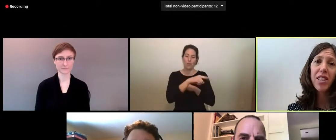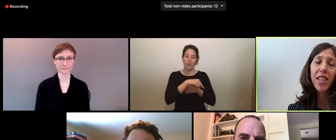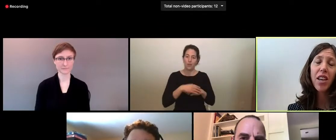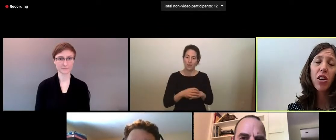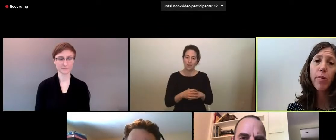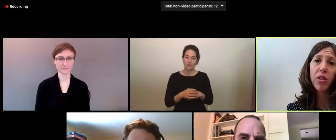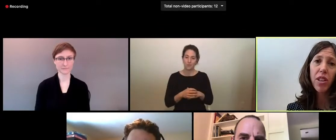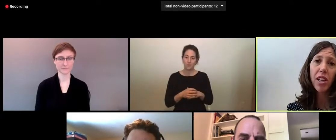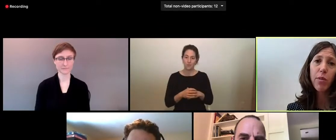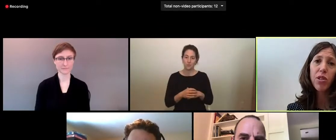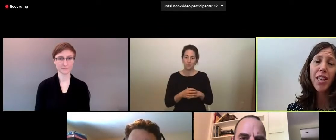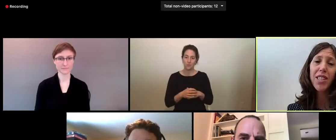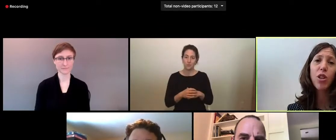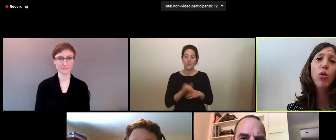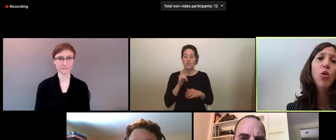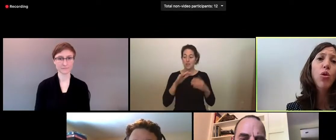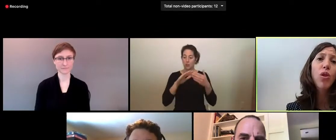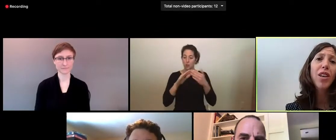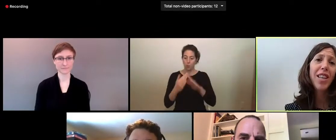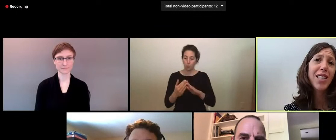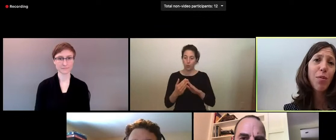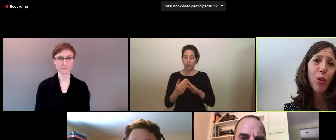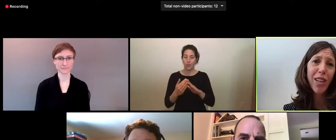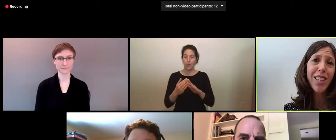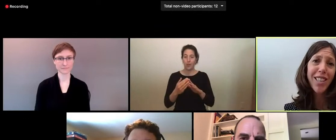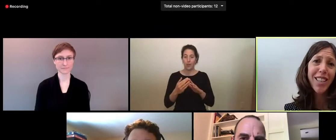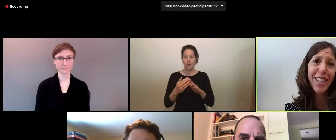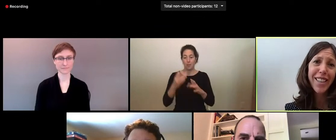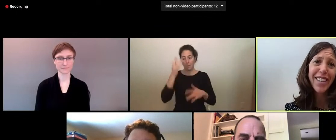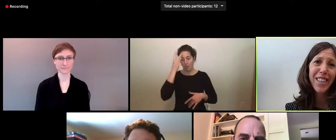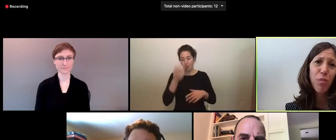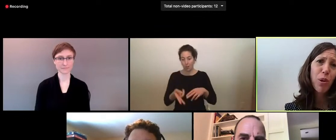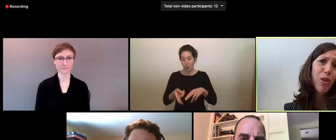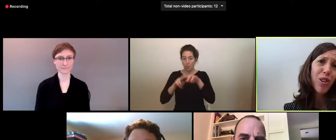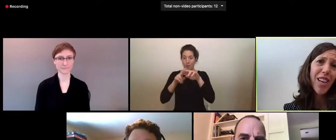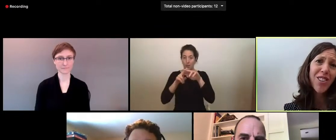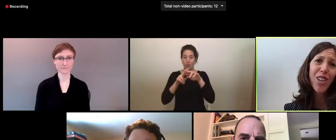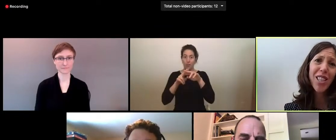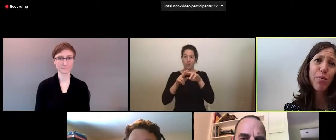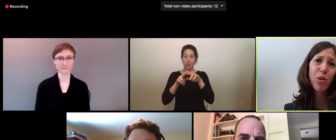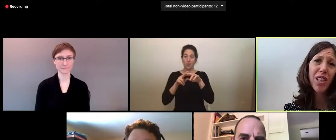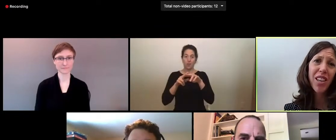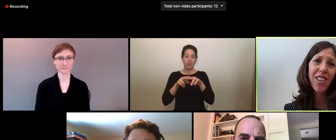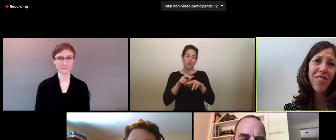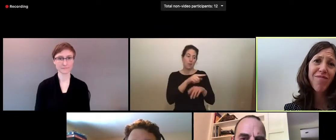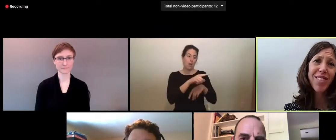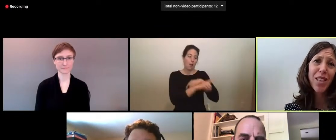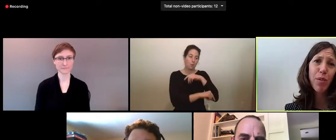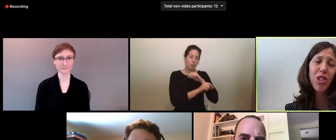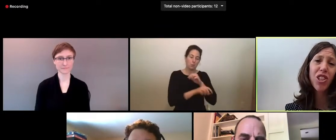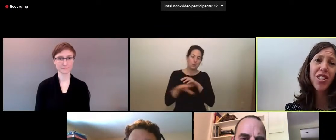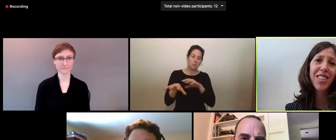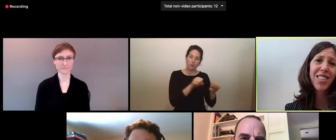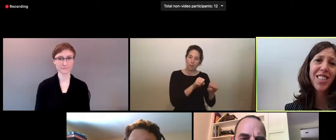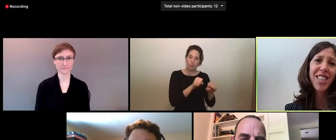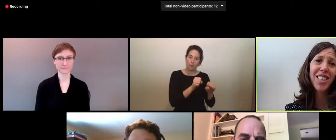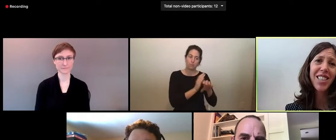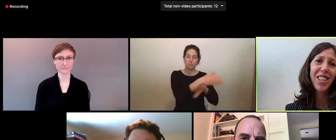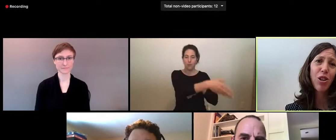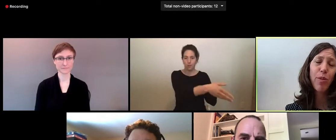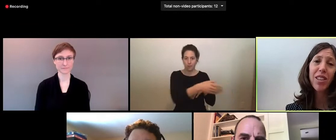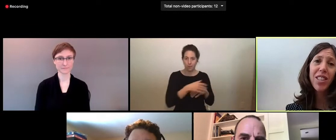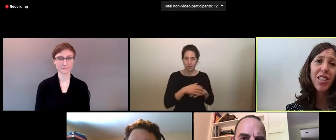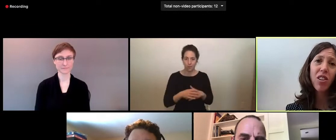nombre de cas augmente dans la communauté, c'est où les employés peuvent être exposés. C'est pas juste